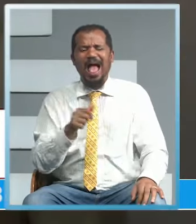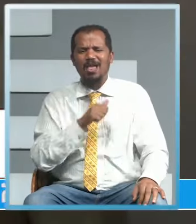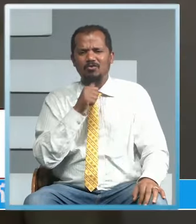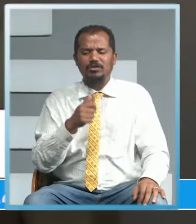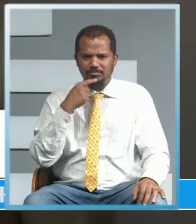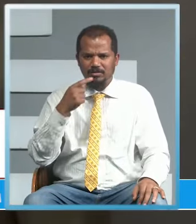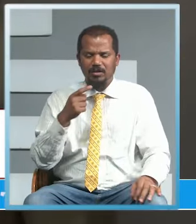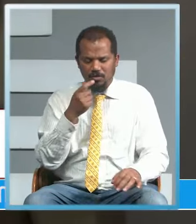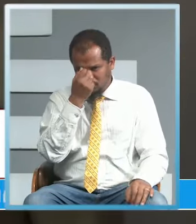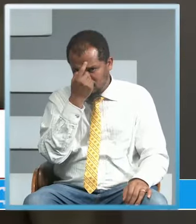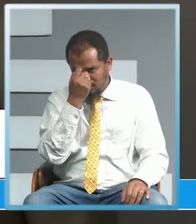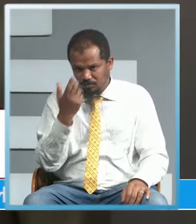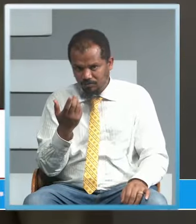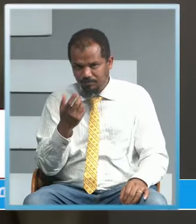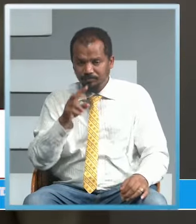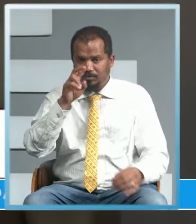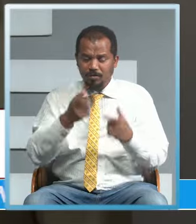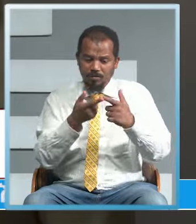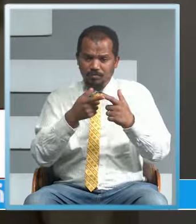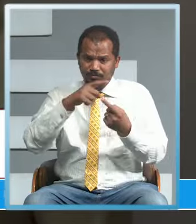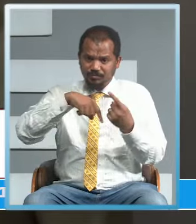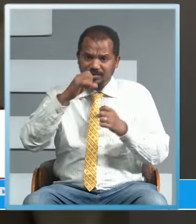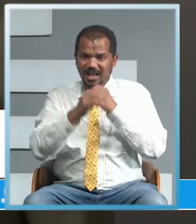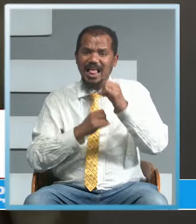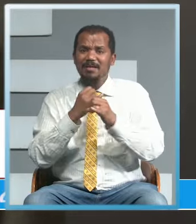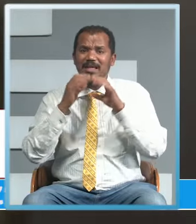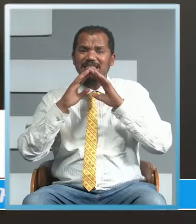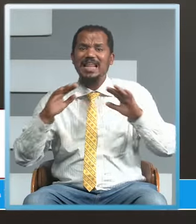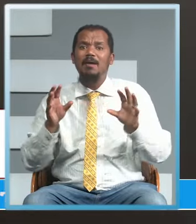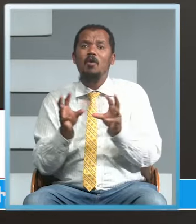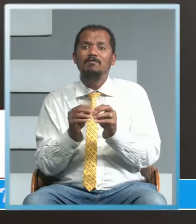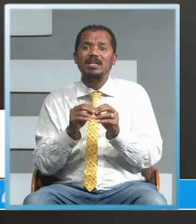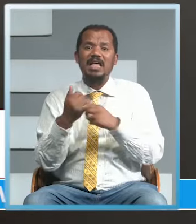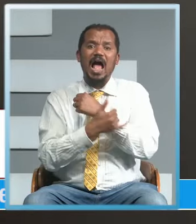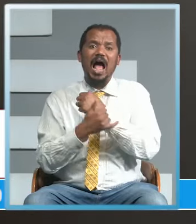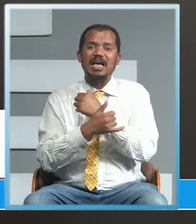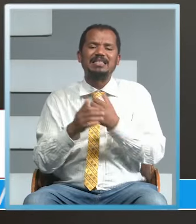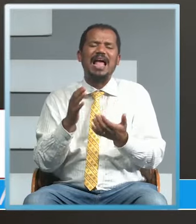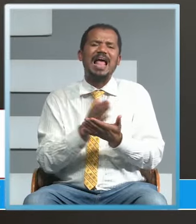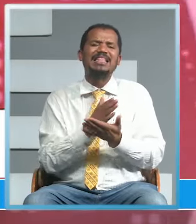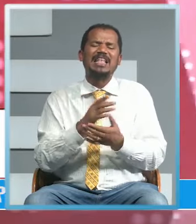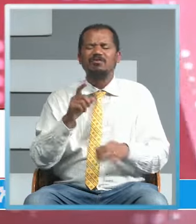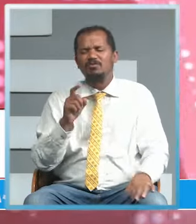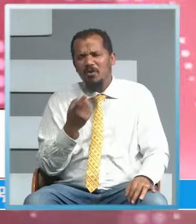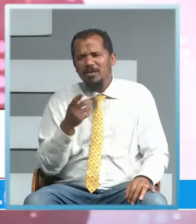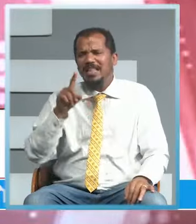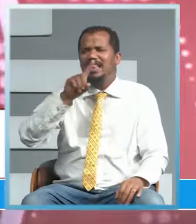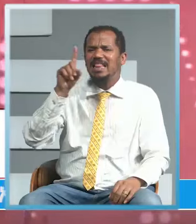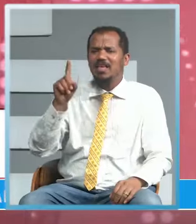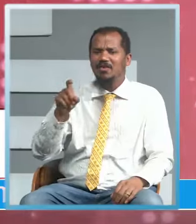መልካም አይሆንም ብለው ይጠረጥሩታል። በሁለተኛው ዙር ዓለም አቀፍ የሰላም ኮንፈረንስ ሀገራቸው ትሳተፍ